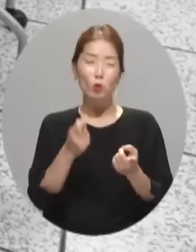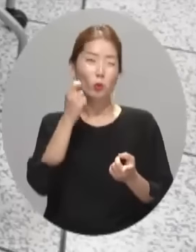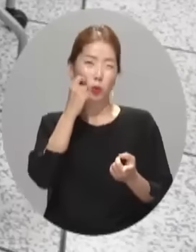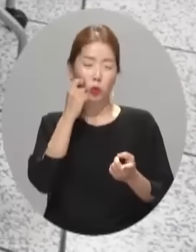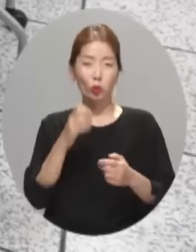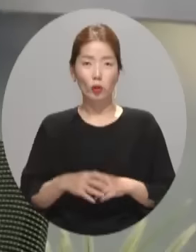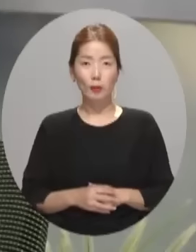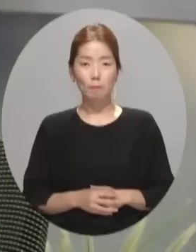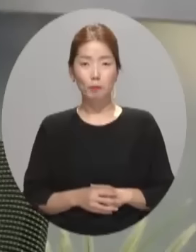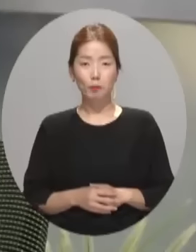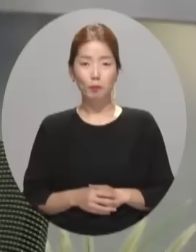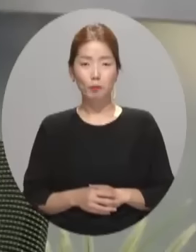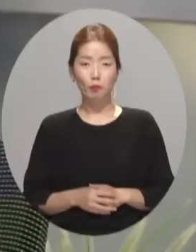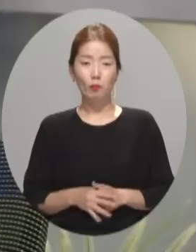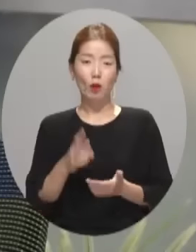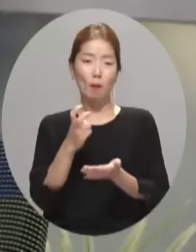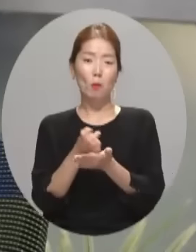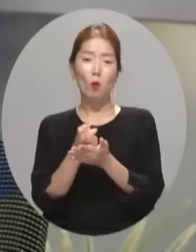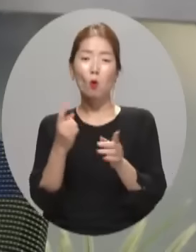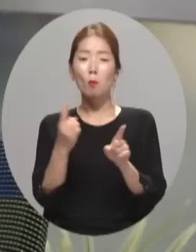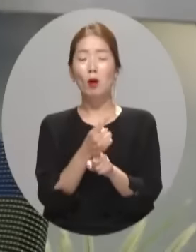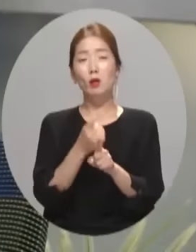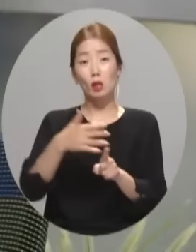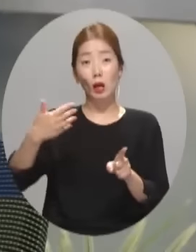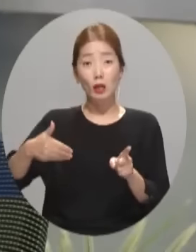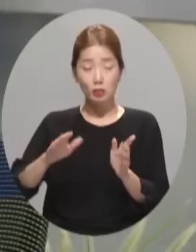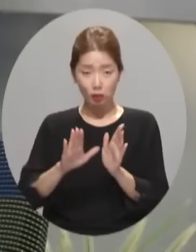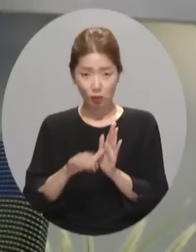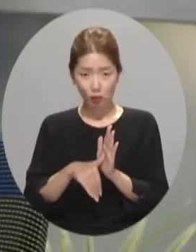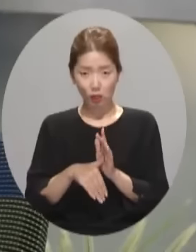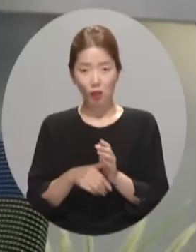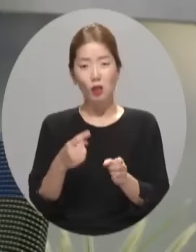있습니다. 법률 개정이 되지 않는다고 하면